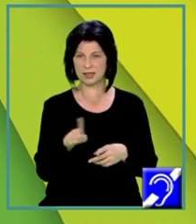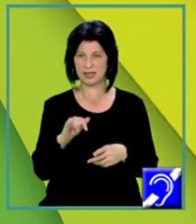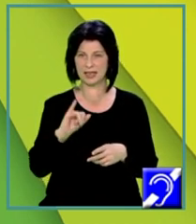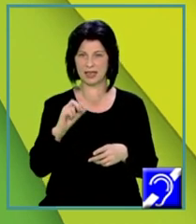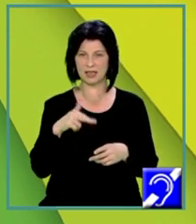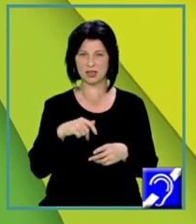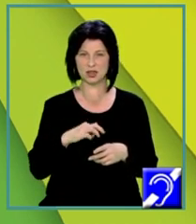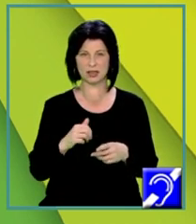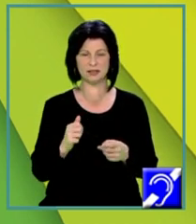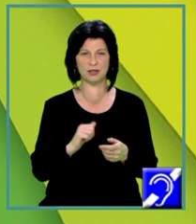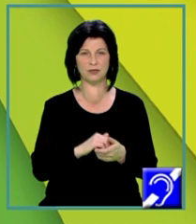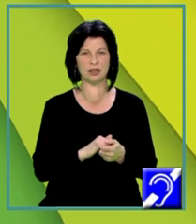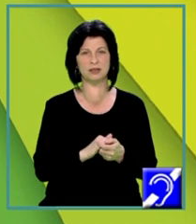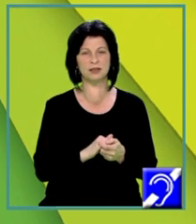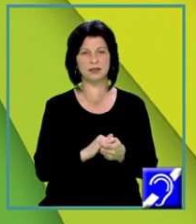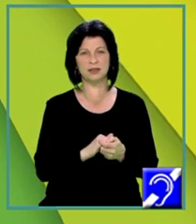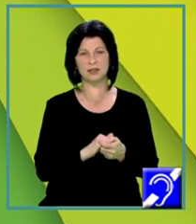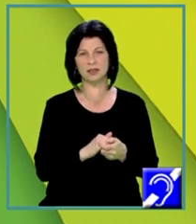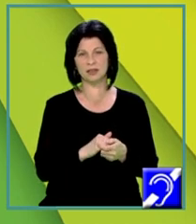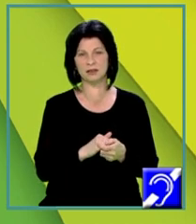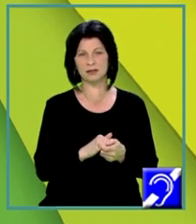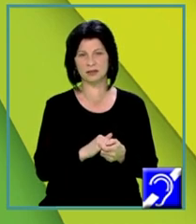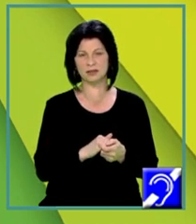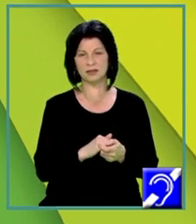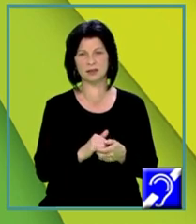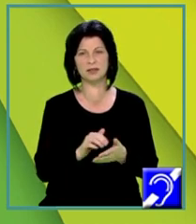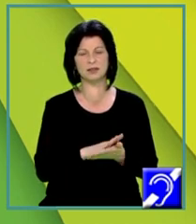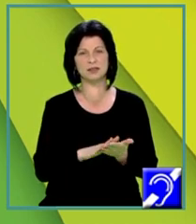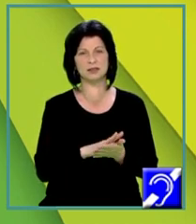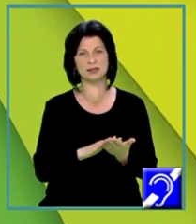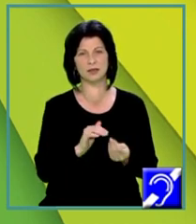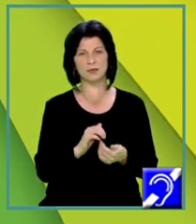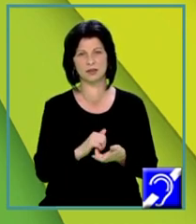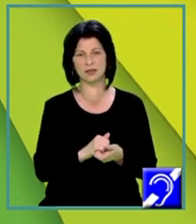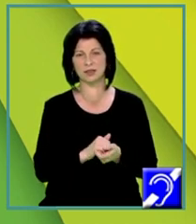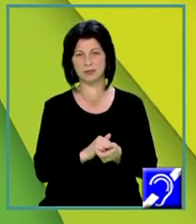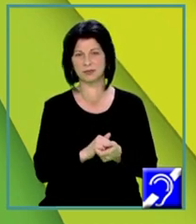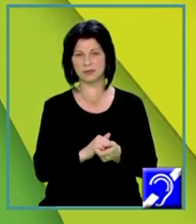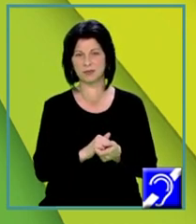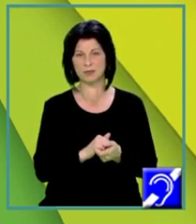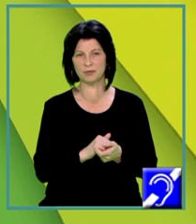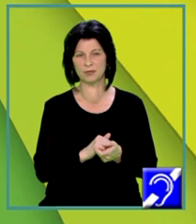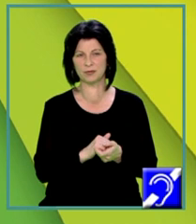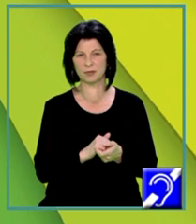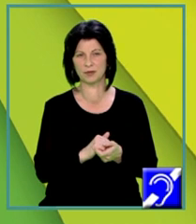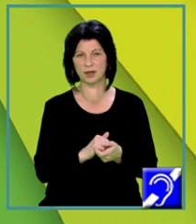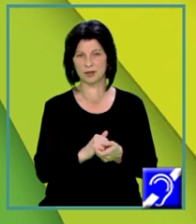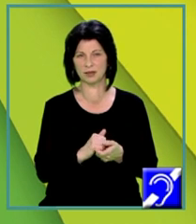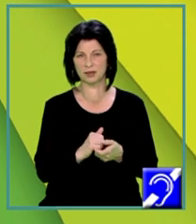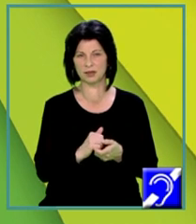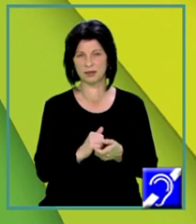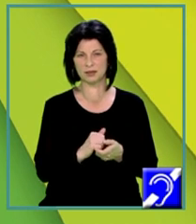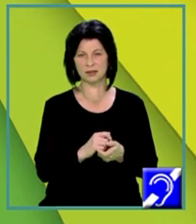exact ceea ce ar însemna că x minus de grec este zero din b sau din greutatea morphism